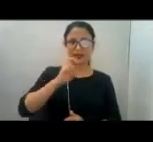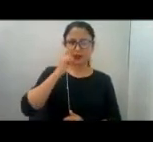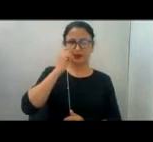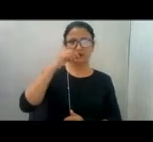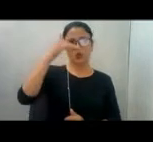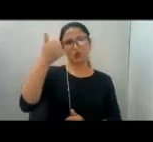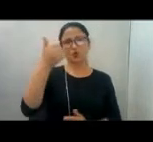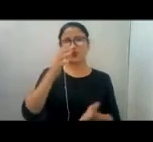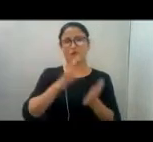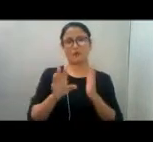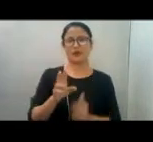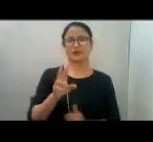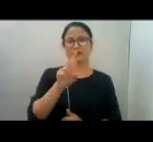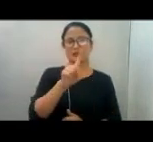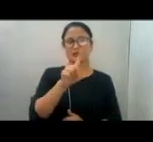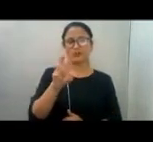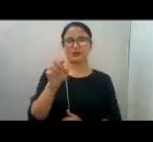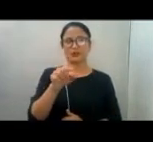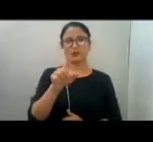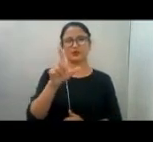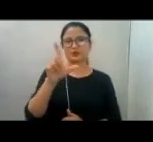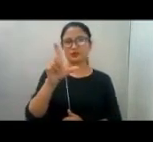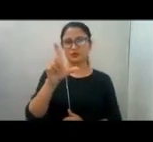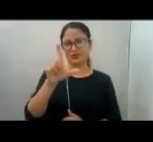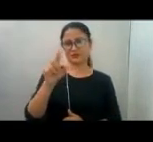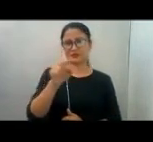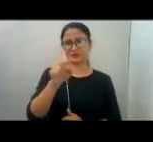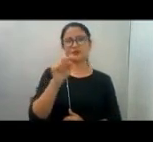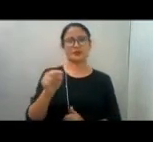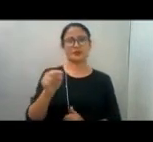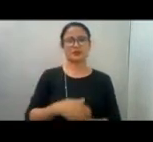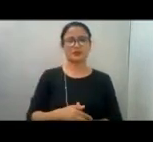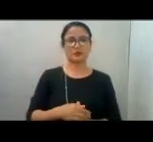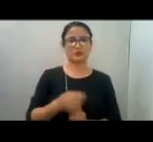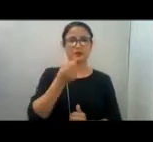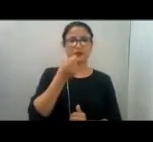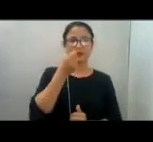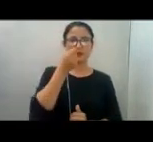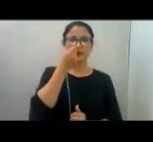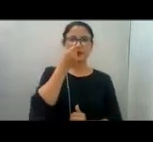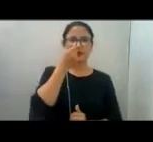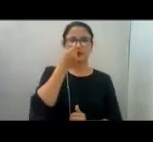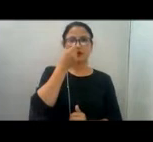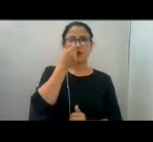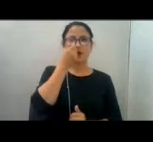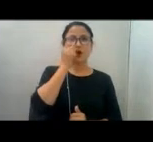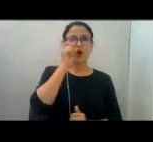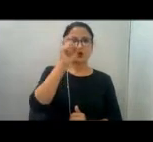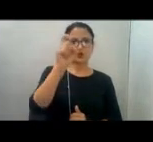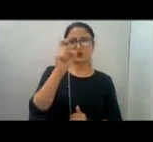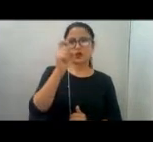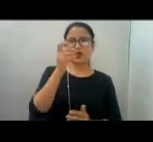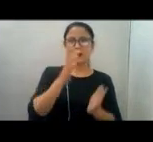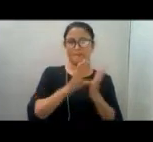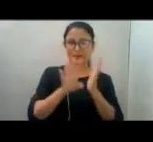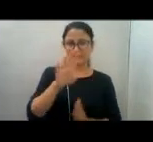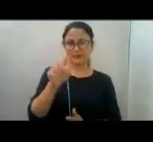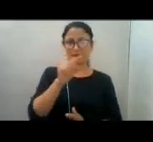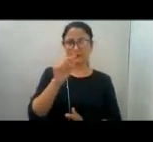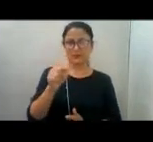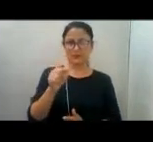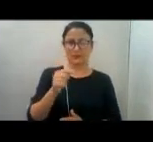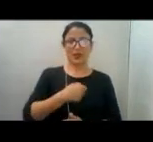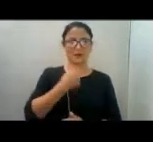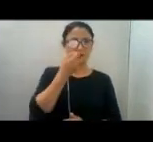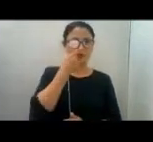जेठानीहरूबाट इनलजहरूबाट 13.7%, र ग्रान्ड फादरबाट हजुरबुवाबाट 4%,